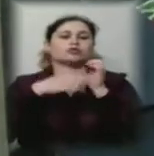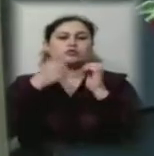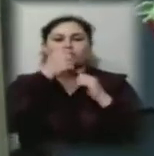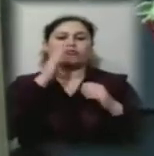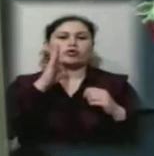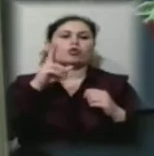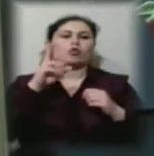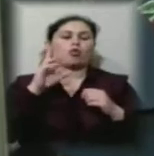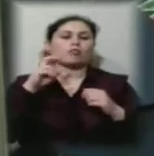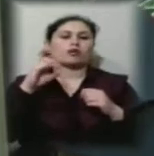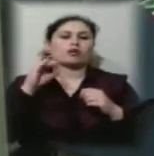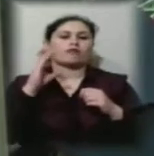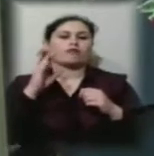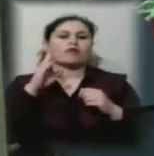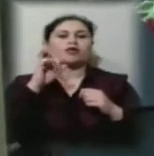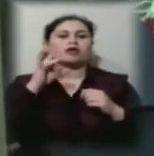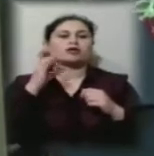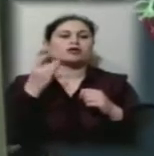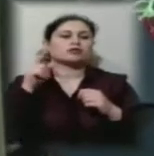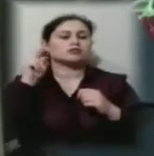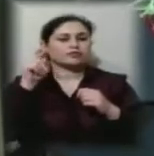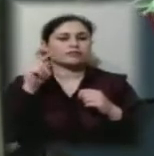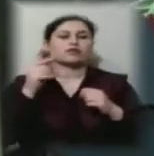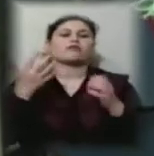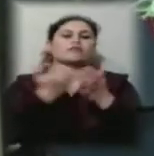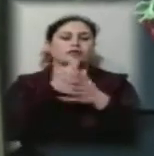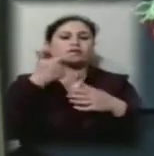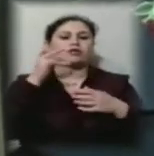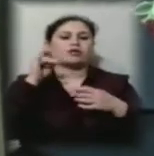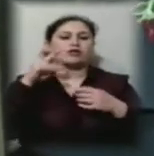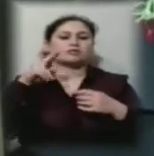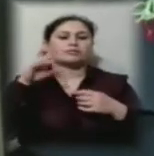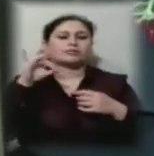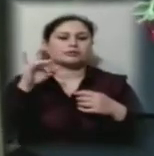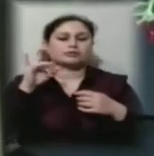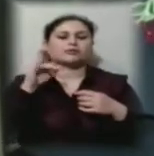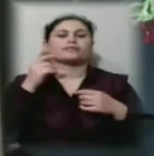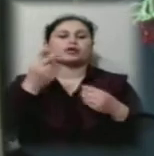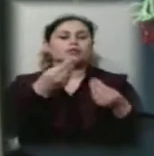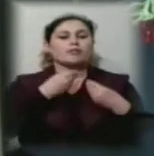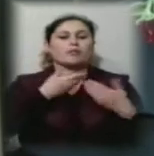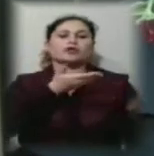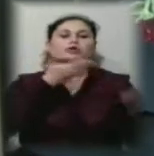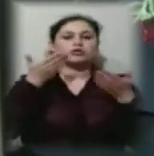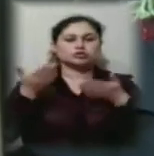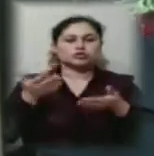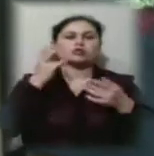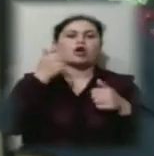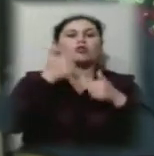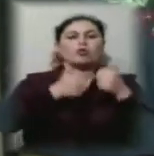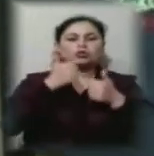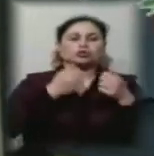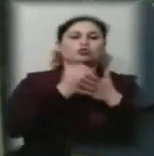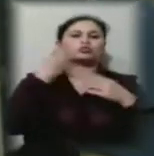Валерія там виграла гран-при і нам дали запрошення на конкурс до Туреччині